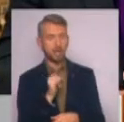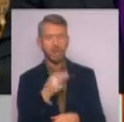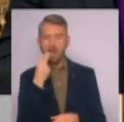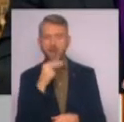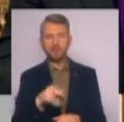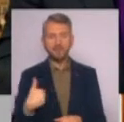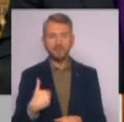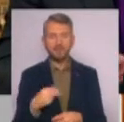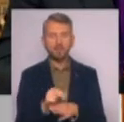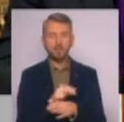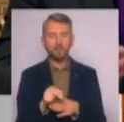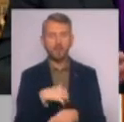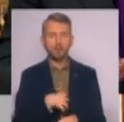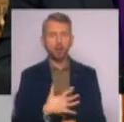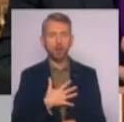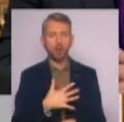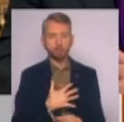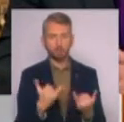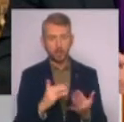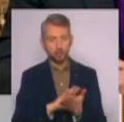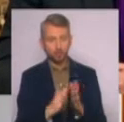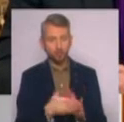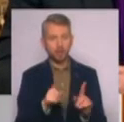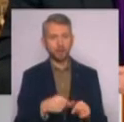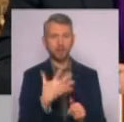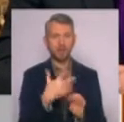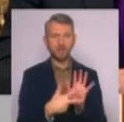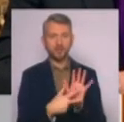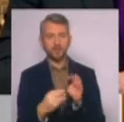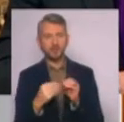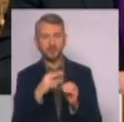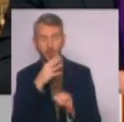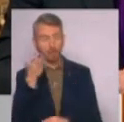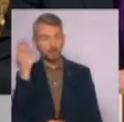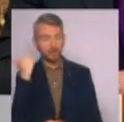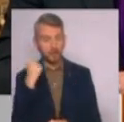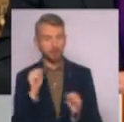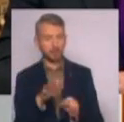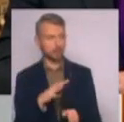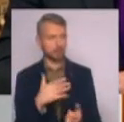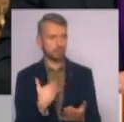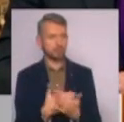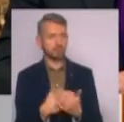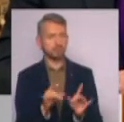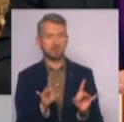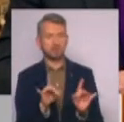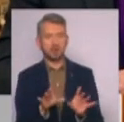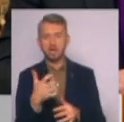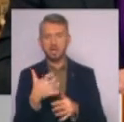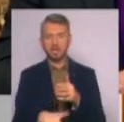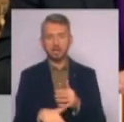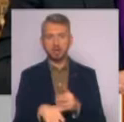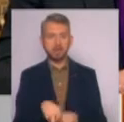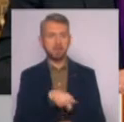астми в сучасних умовах, навіть от там 5, 8, 10 років тому назад, можна привести такий приклад, що серед